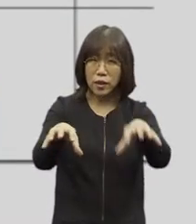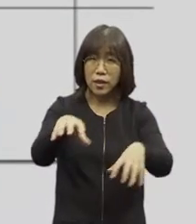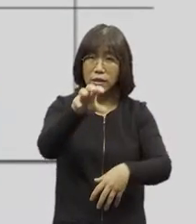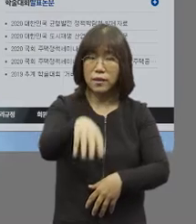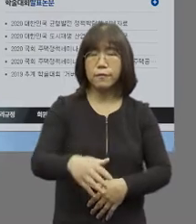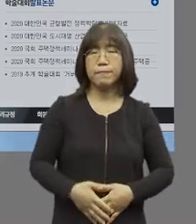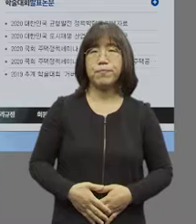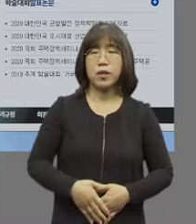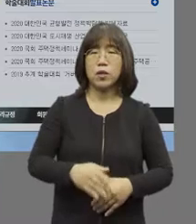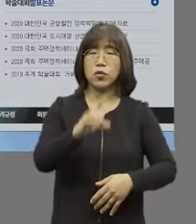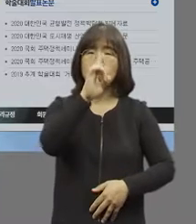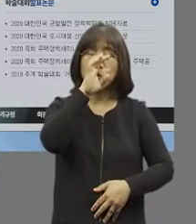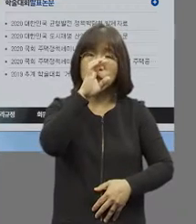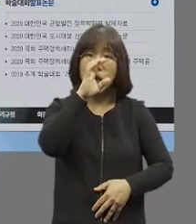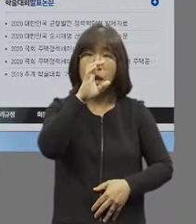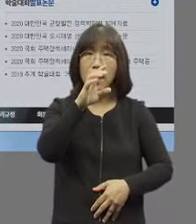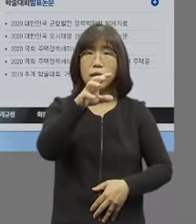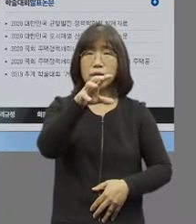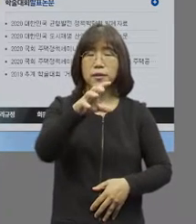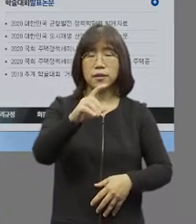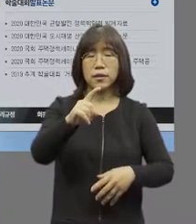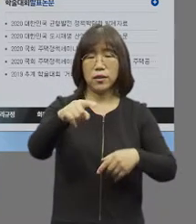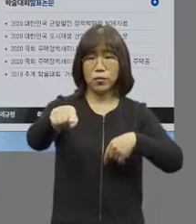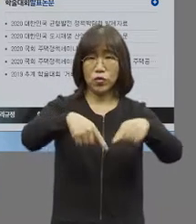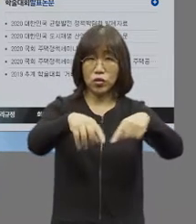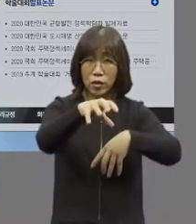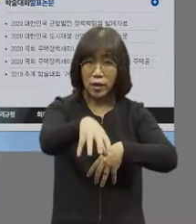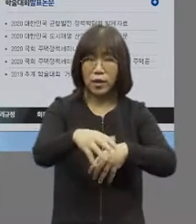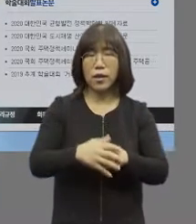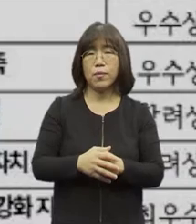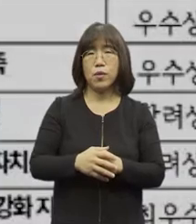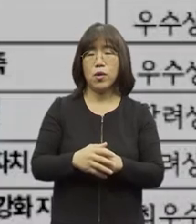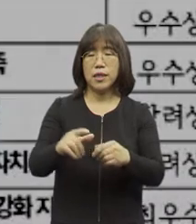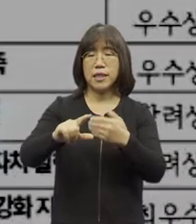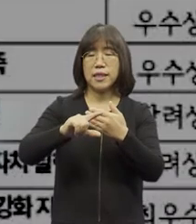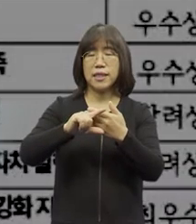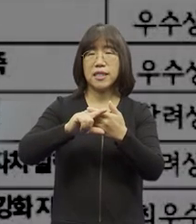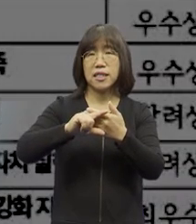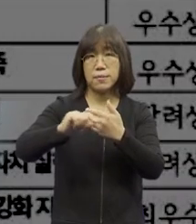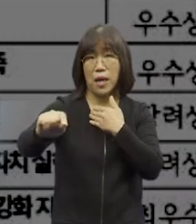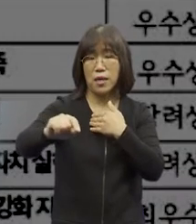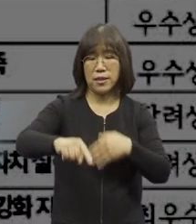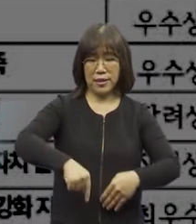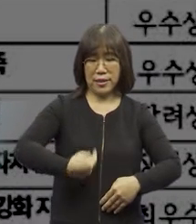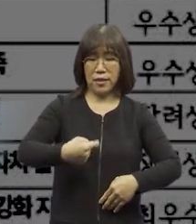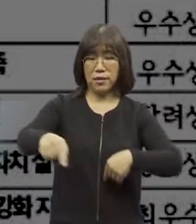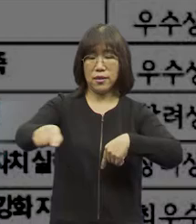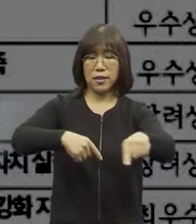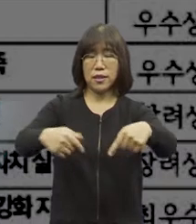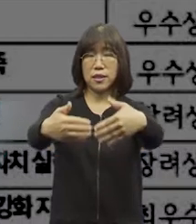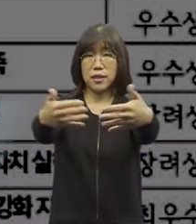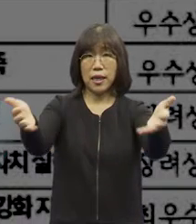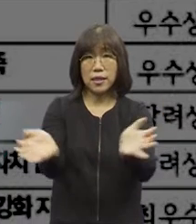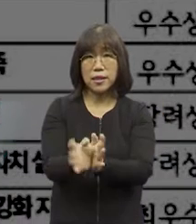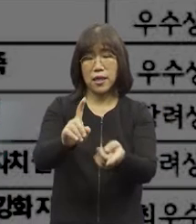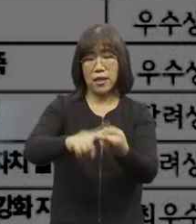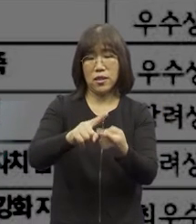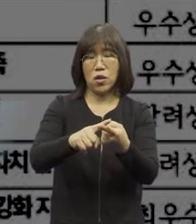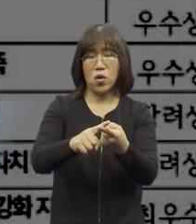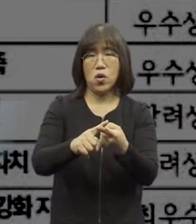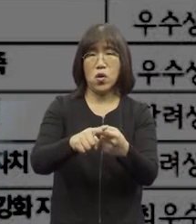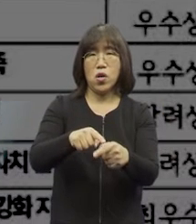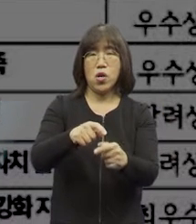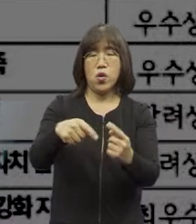한국공공정책평가협회와 한국거버넌스학회가 중앙부처, 지방자치단체, 공공기관의 우수 행정과 정책